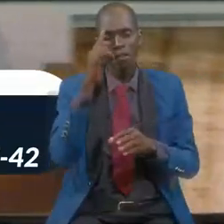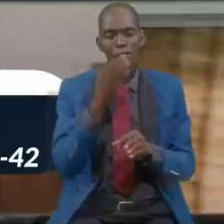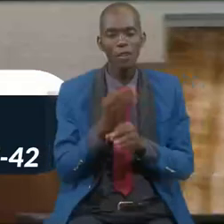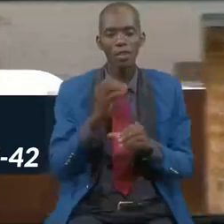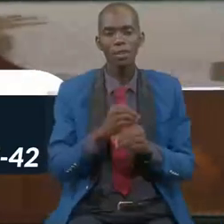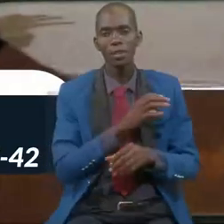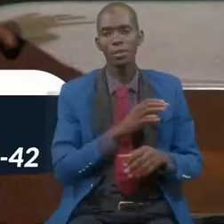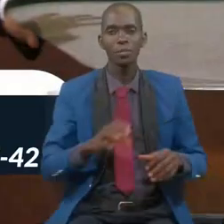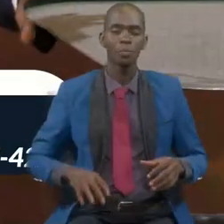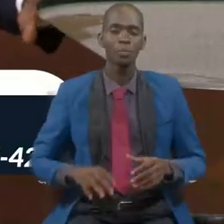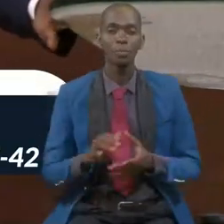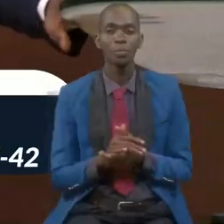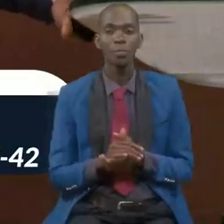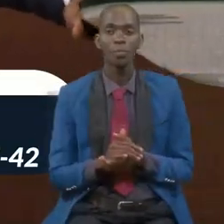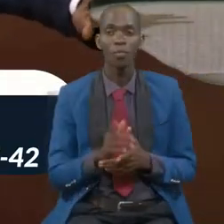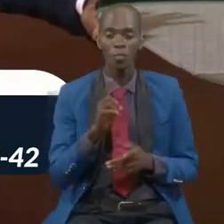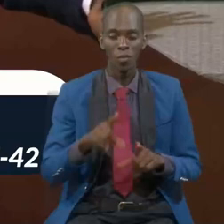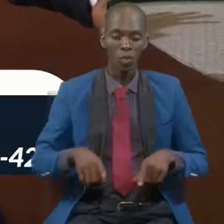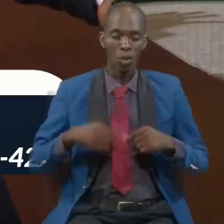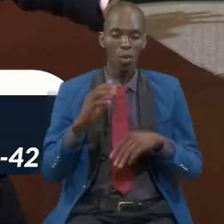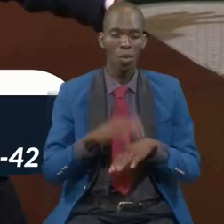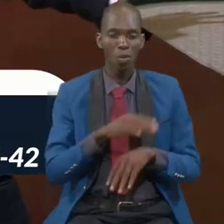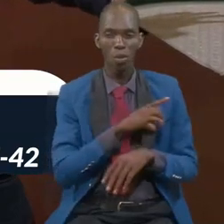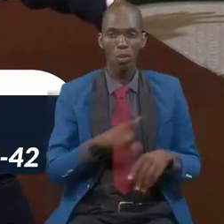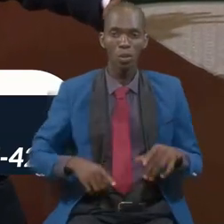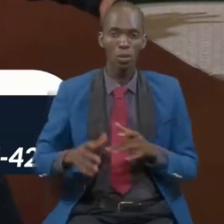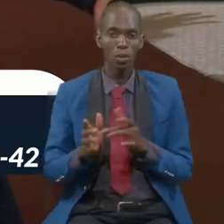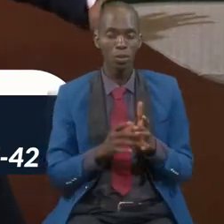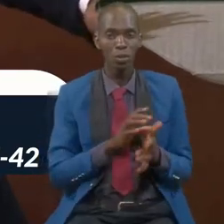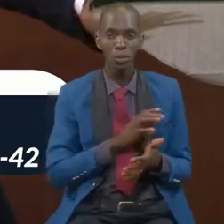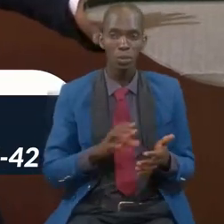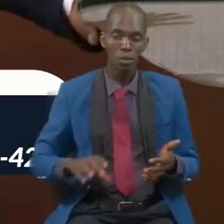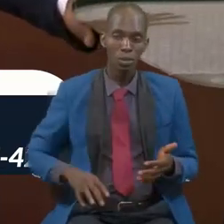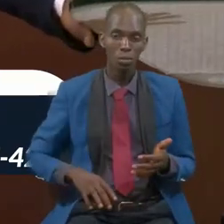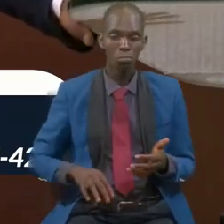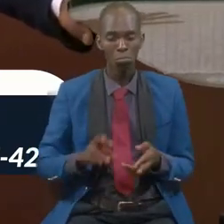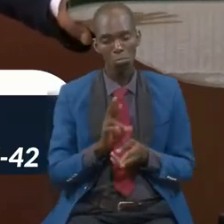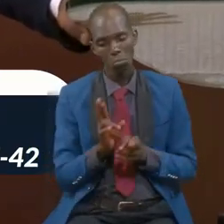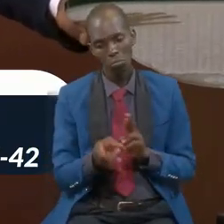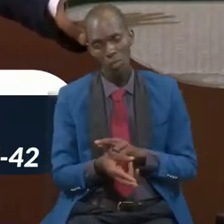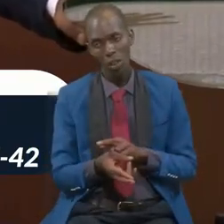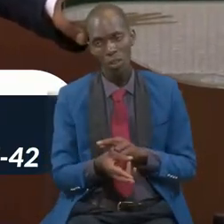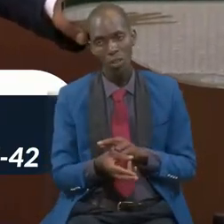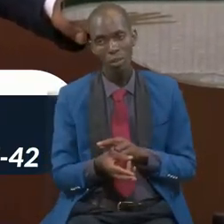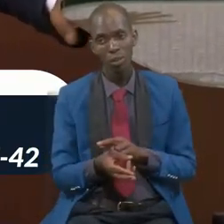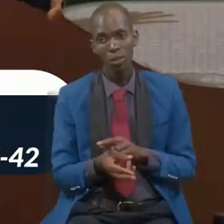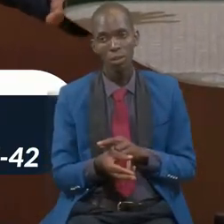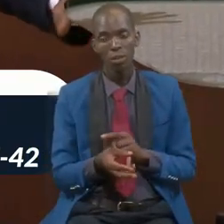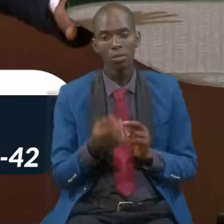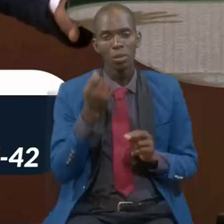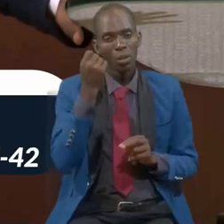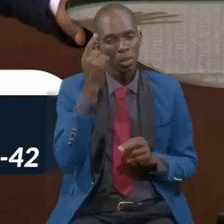Qu'est-ce que la foi en Christ? Croire au Seigneur Jésus. Au-delà, c'est plus que cela, la repentance.